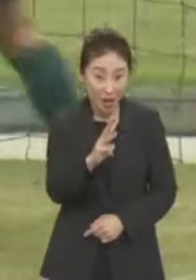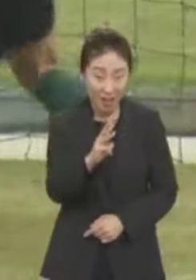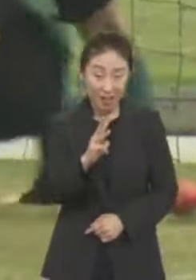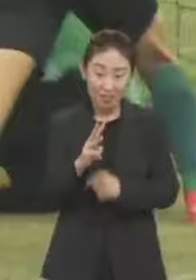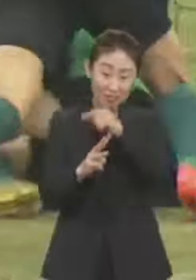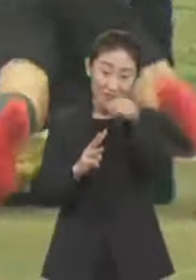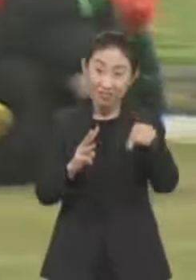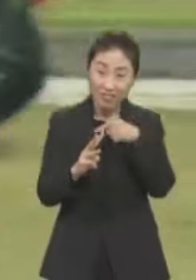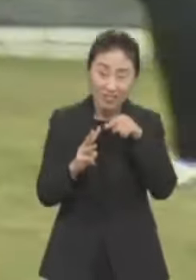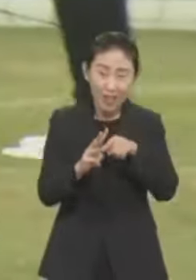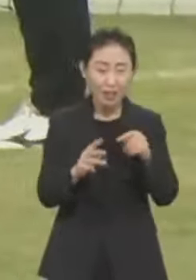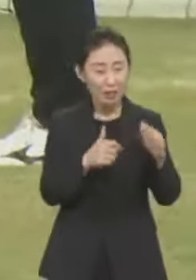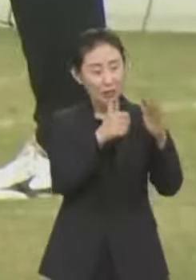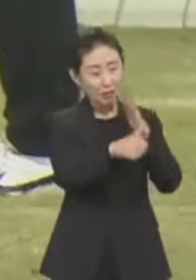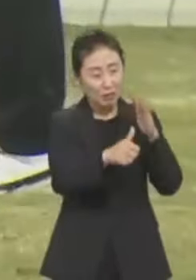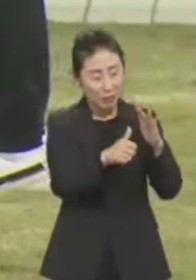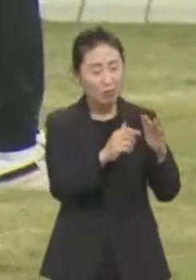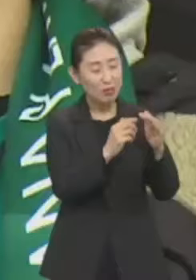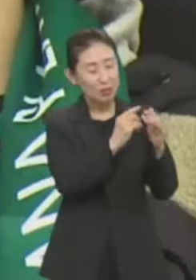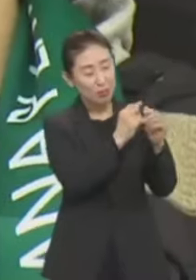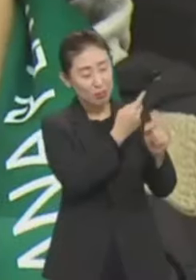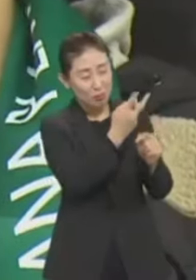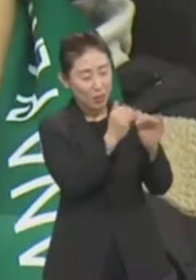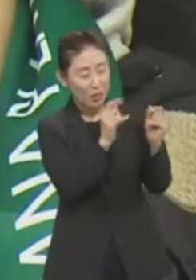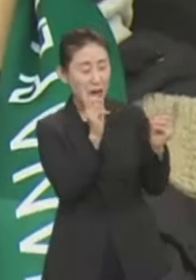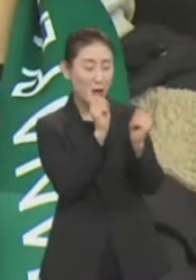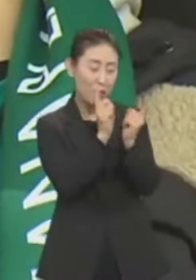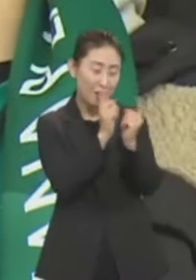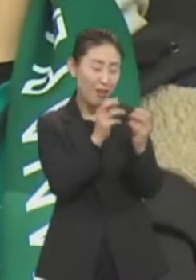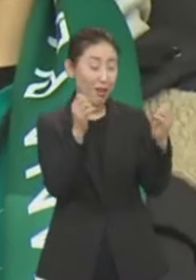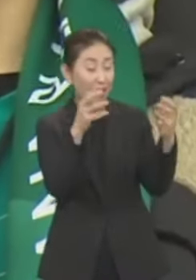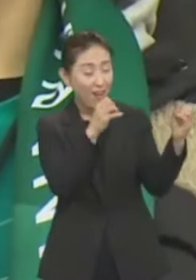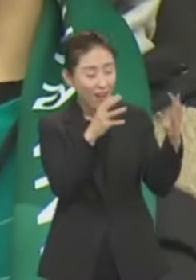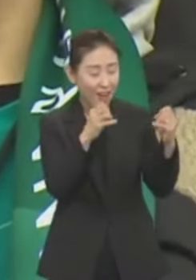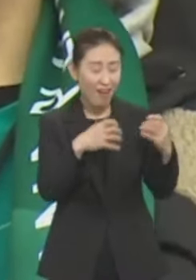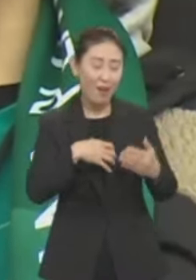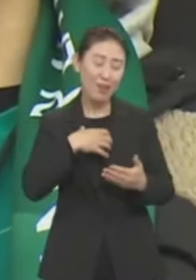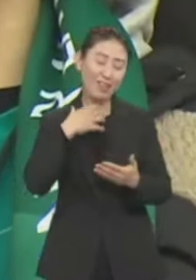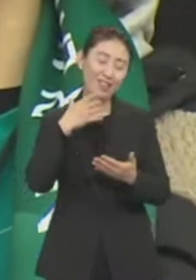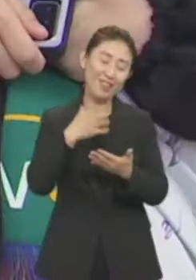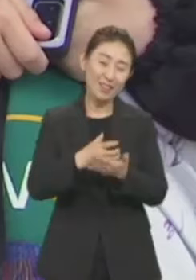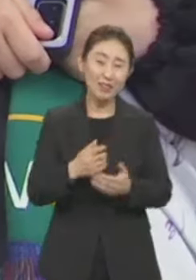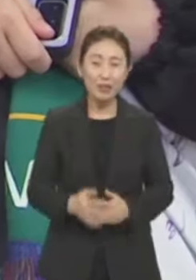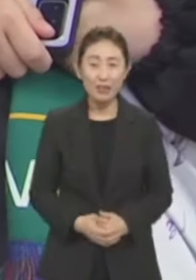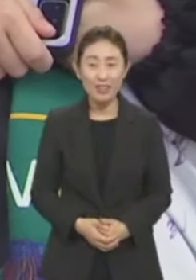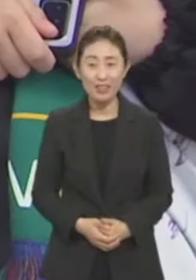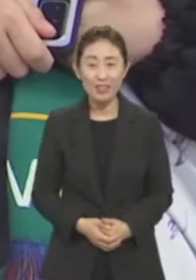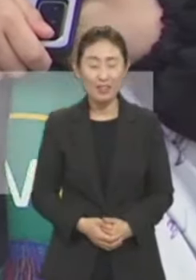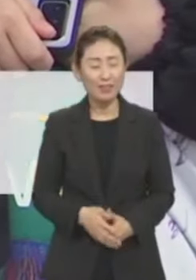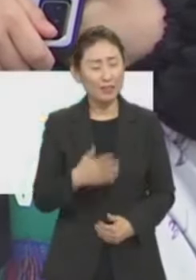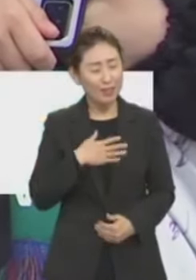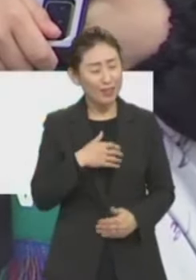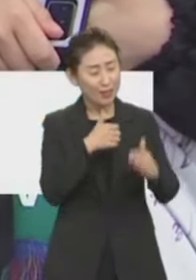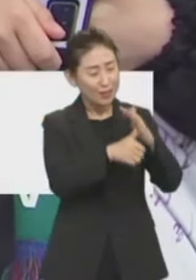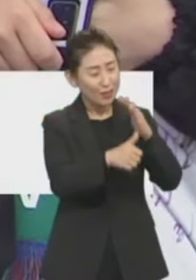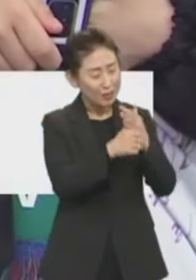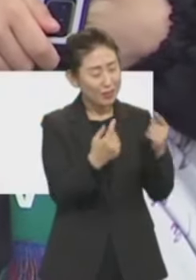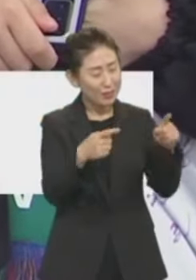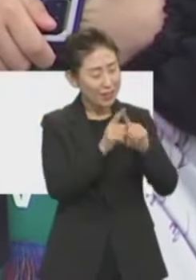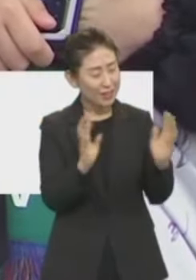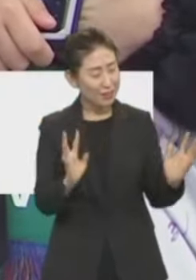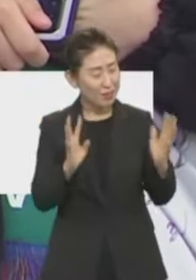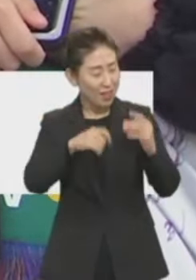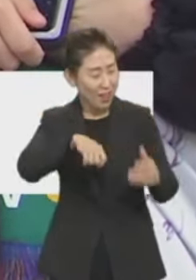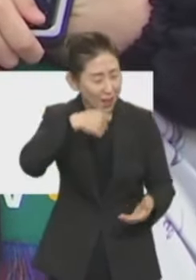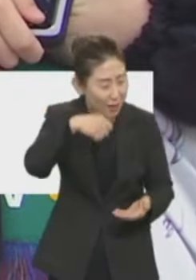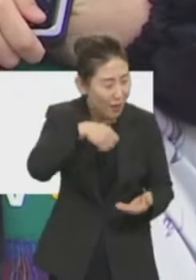찾은 팬은 선수들과 나눈 잊지 못할 소중한 추억에 감격했습니다. 너무 좋아하는 선수들하고 식사도 하고